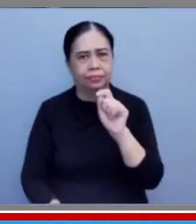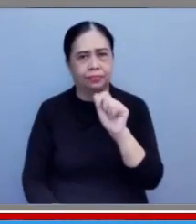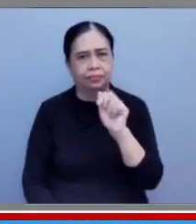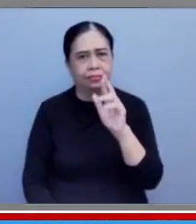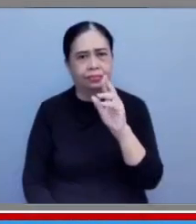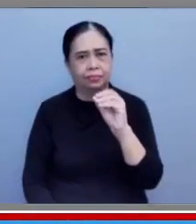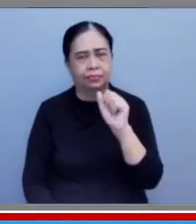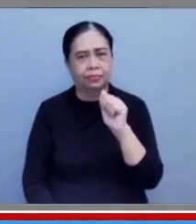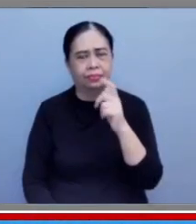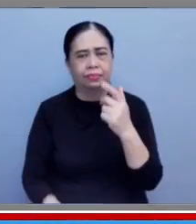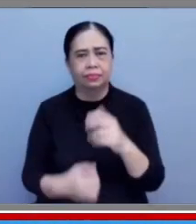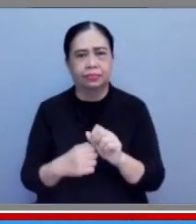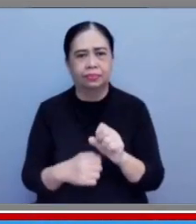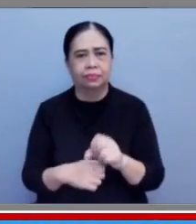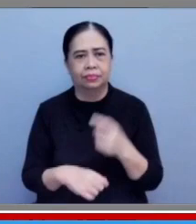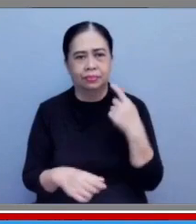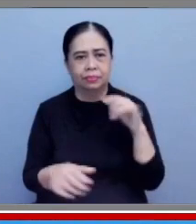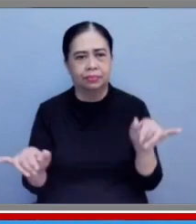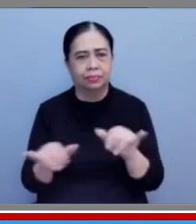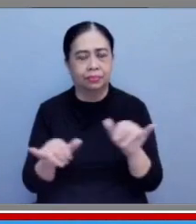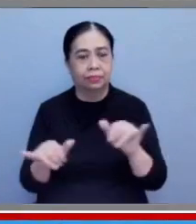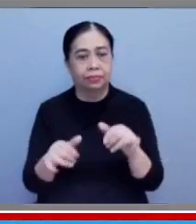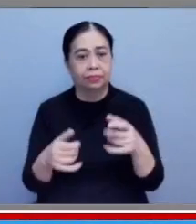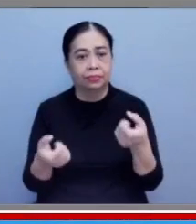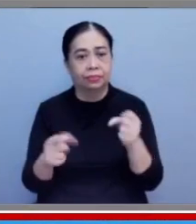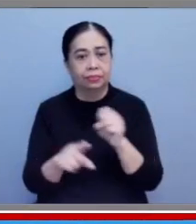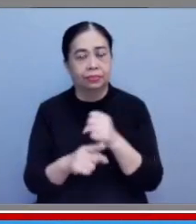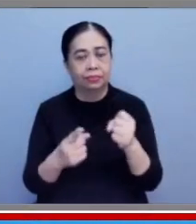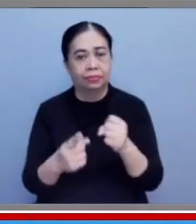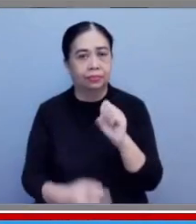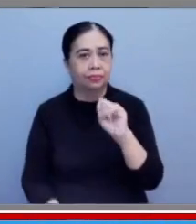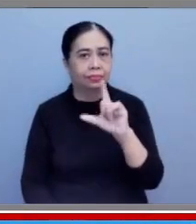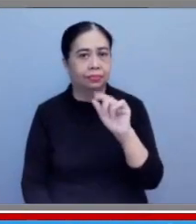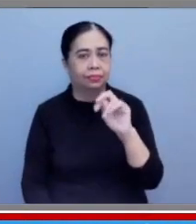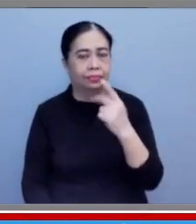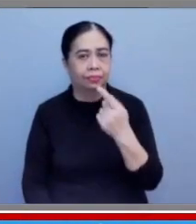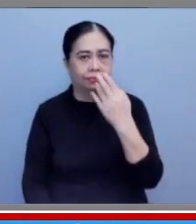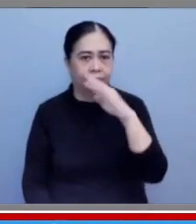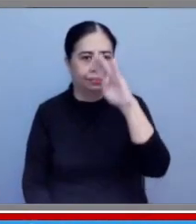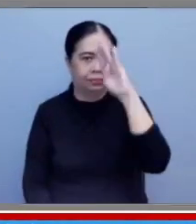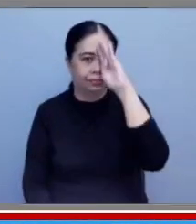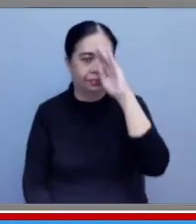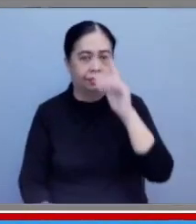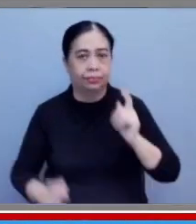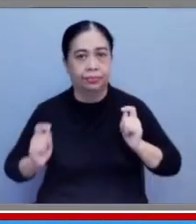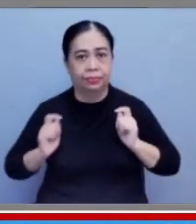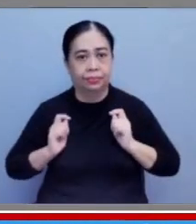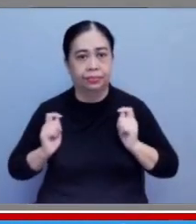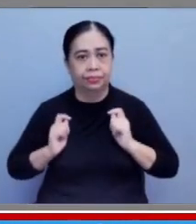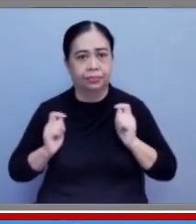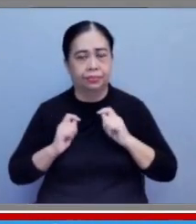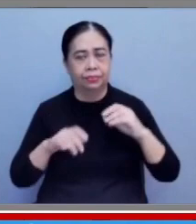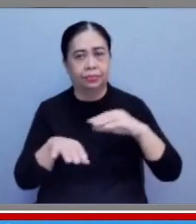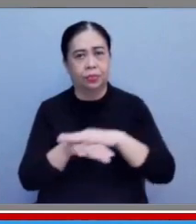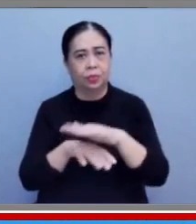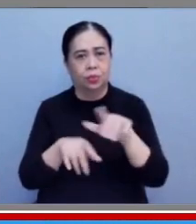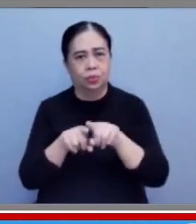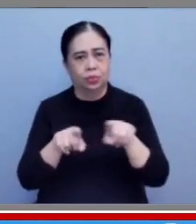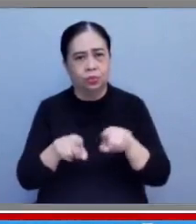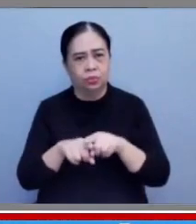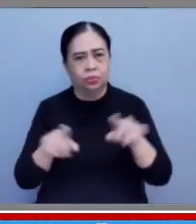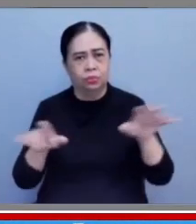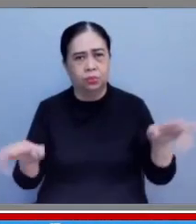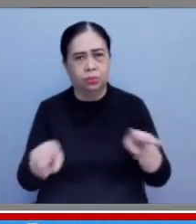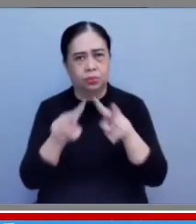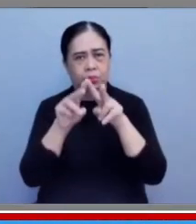ganito naman ang sitwasyon sa bahaging ito ng Silang Cavite ang Tagaytay city naapektuhan din ang volcanic smug lalo na raw